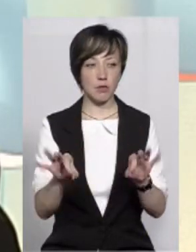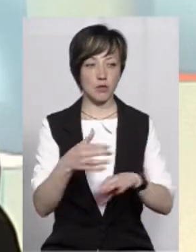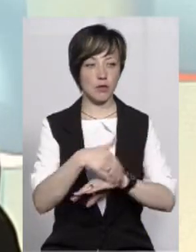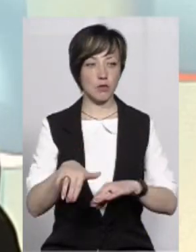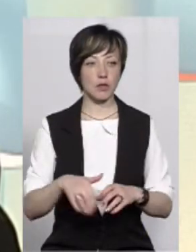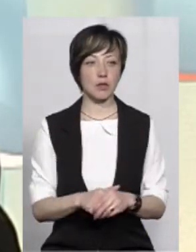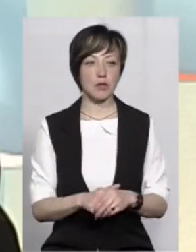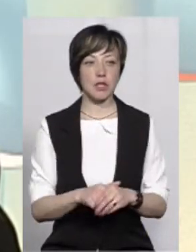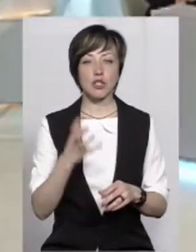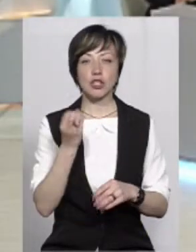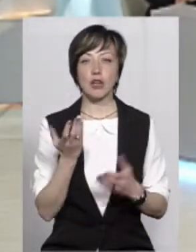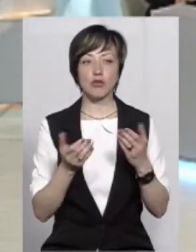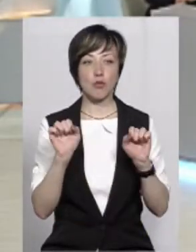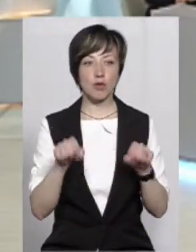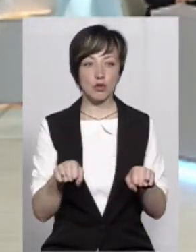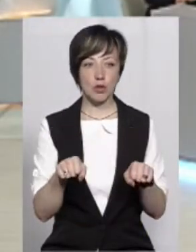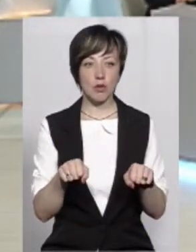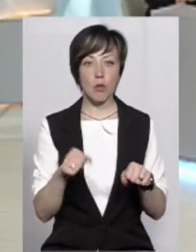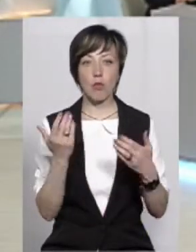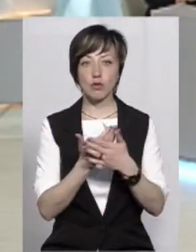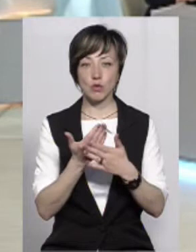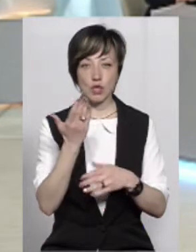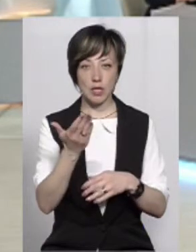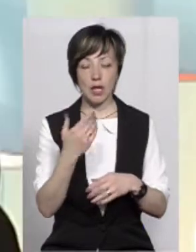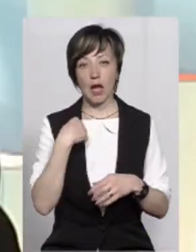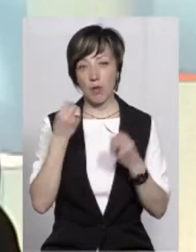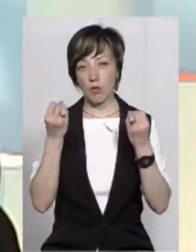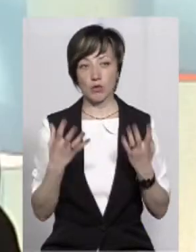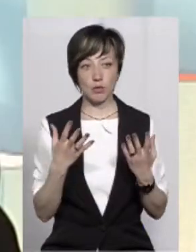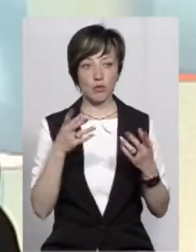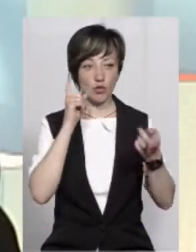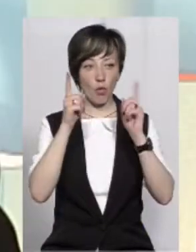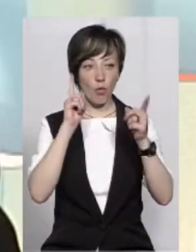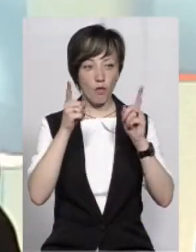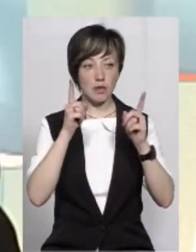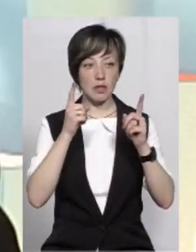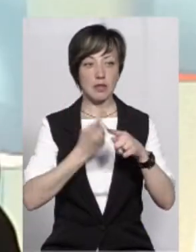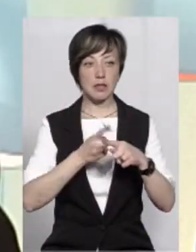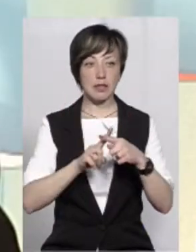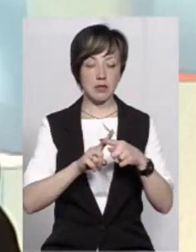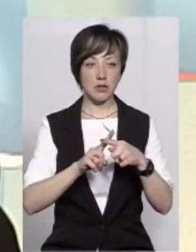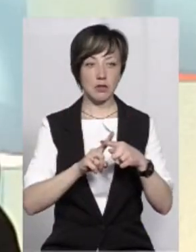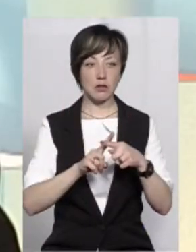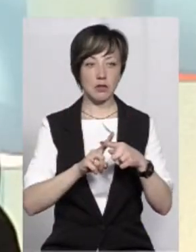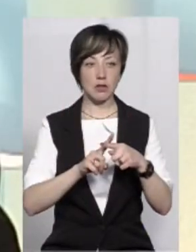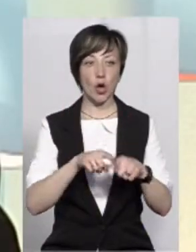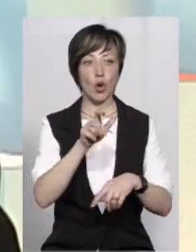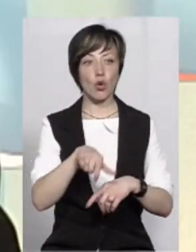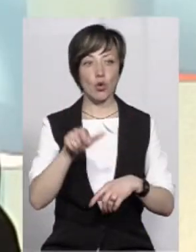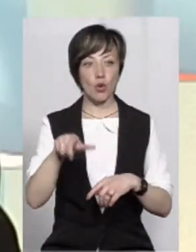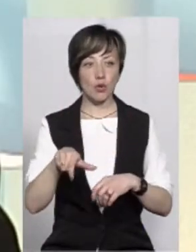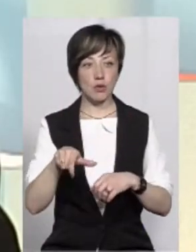випустили на вулицю. І ще, якщо можна, от по сюжету, ви знаєте, я просто трошки була шокована ось тим, що